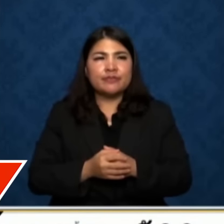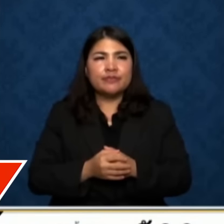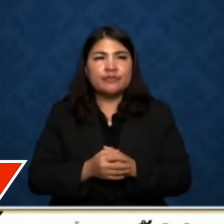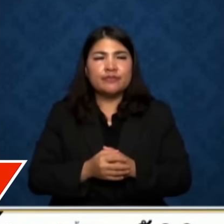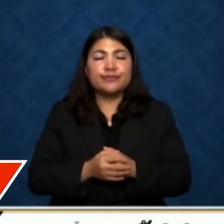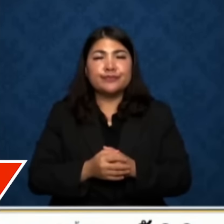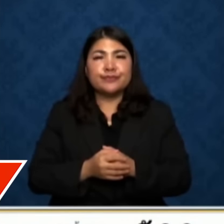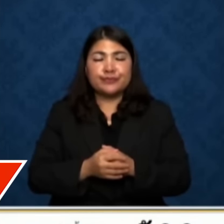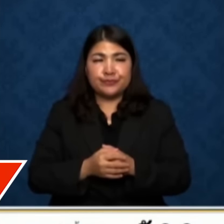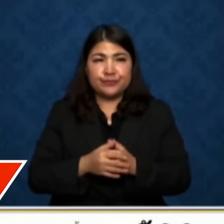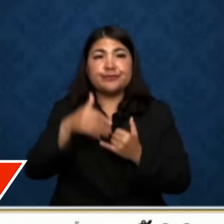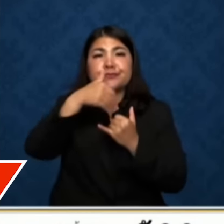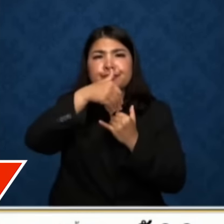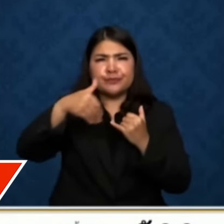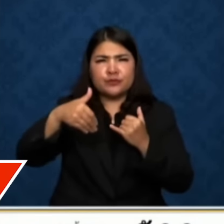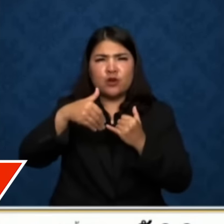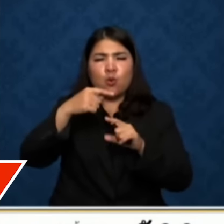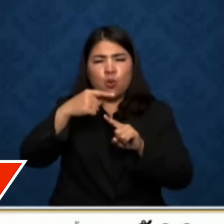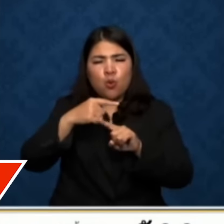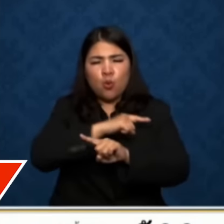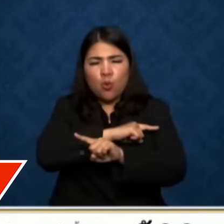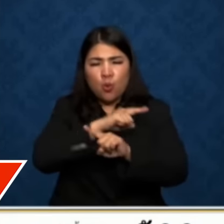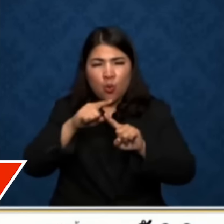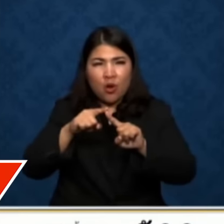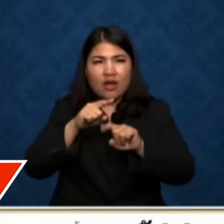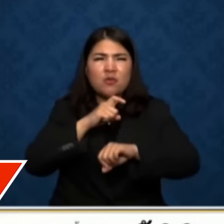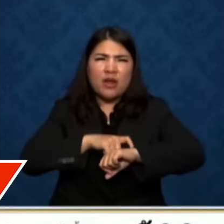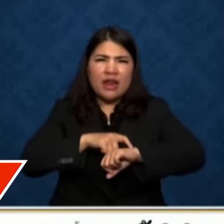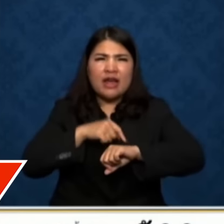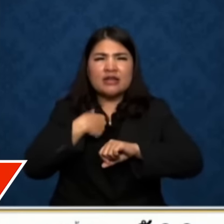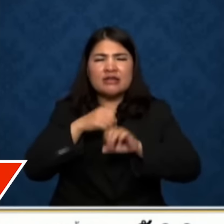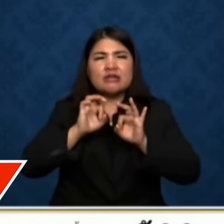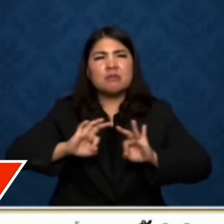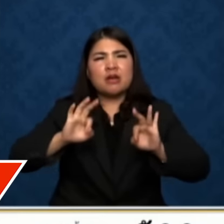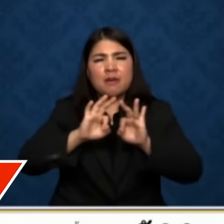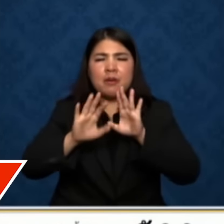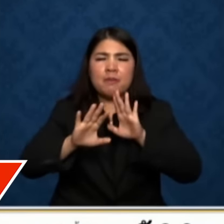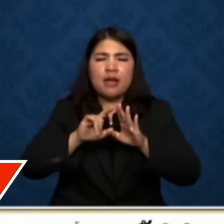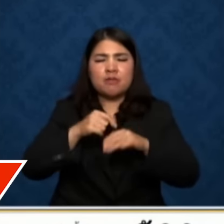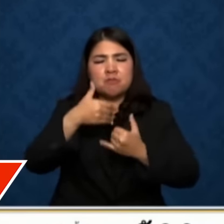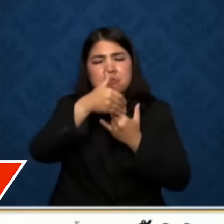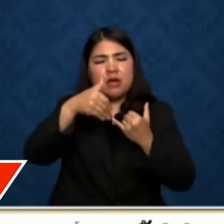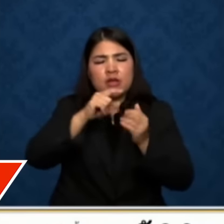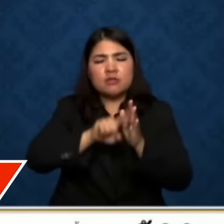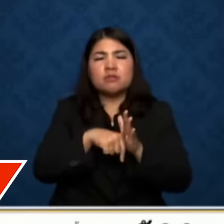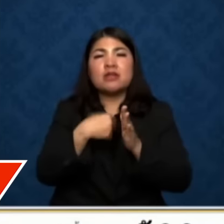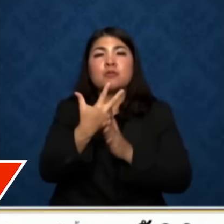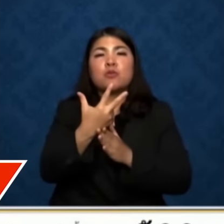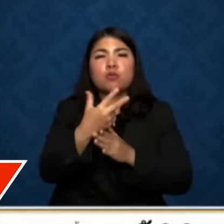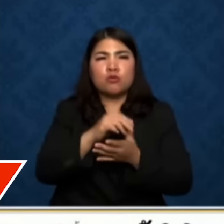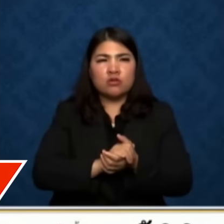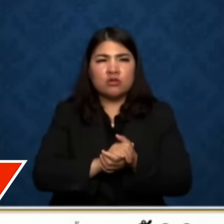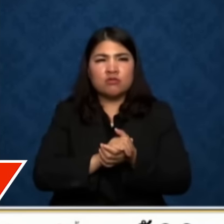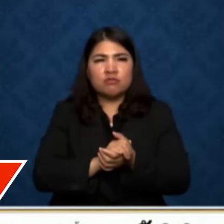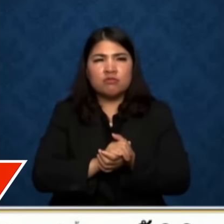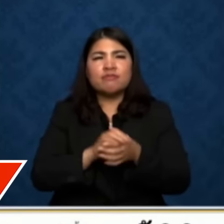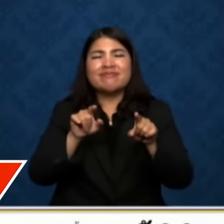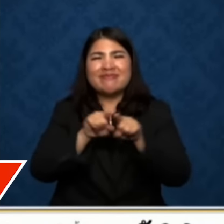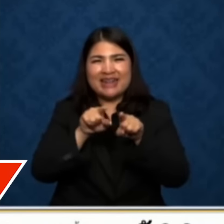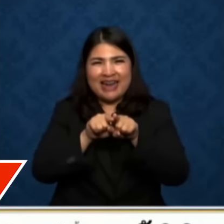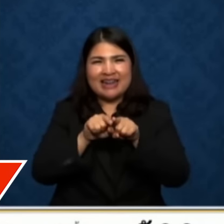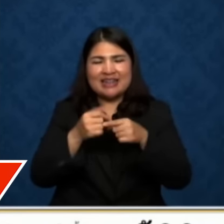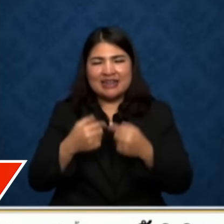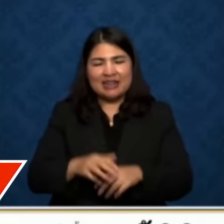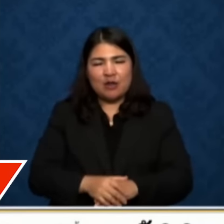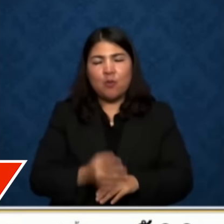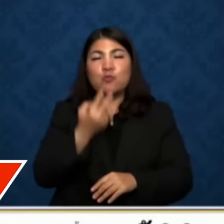เด็นระยะเวลาในการผ่าตัดก็สำคัญท่านประธานครับผมไม่ลงลึกโดยเฉลี่ยอยู่ประมาณสัก3ชั่วโมงแล้วกันครับถัดไปครับทั้ง2อันทีนี้ต้องมานั่ง